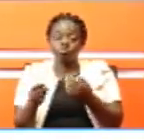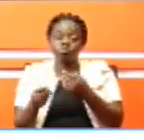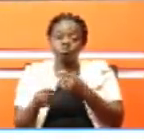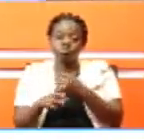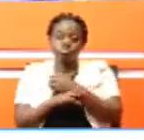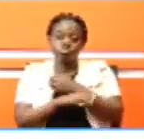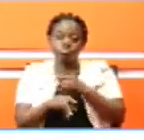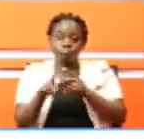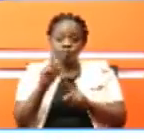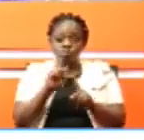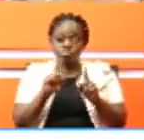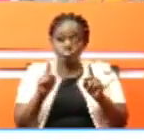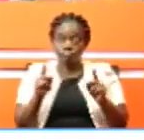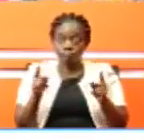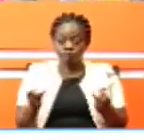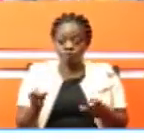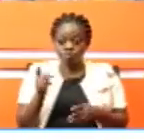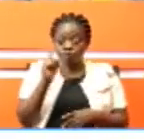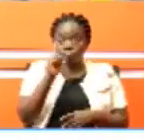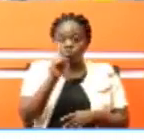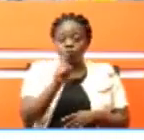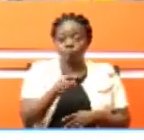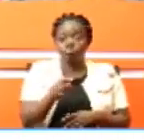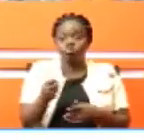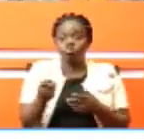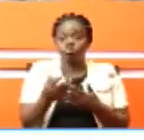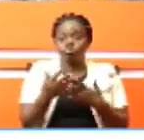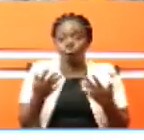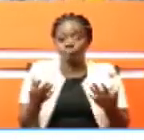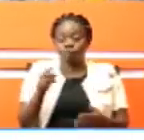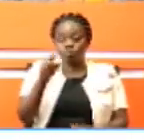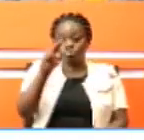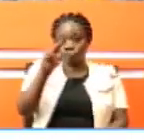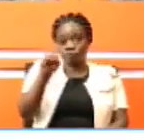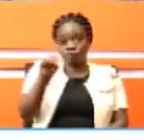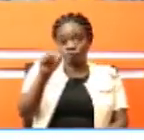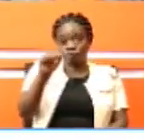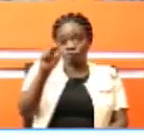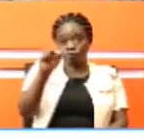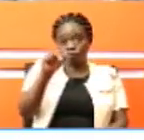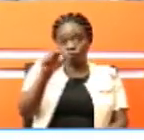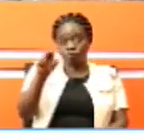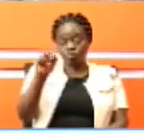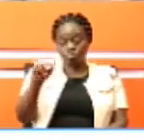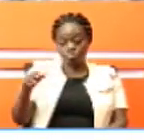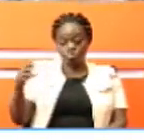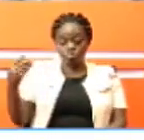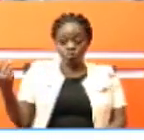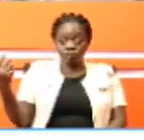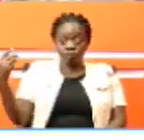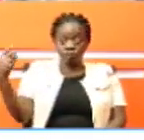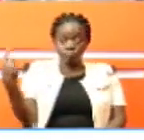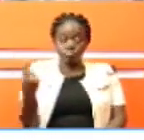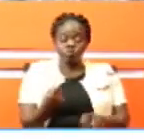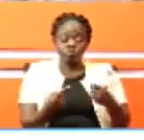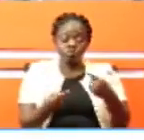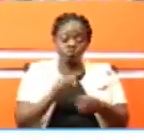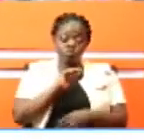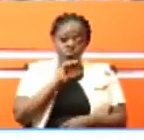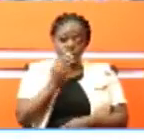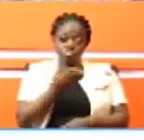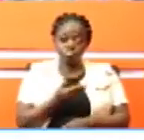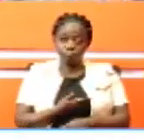lugala. Kati batuuse awo nga Natalia ne basooka ne bakuba omukazi. Kati bakubye